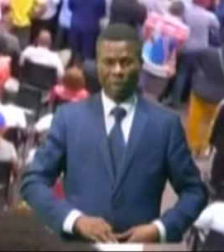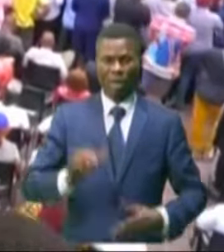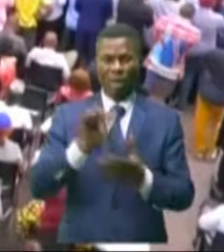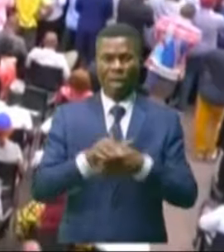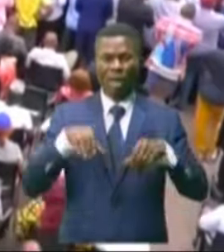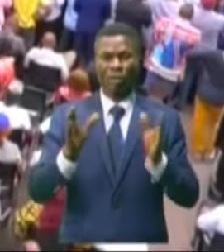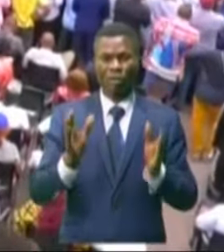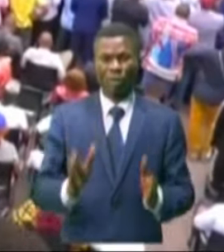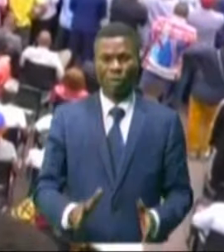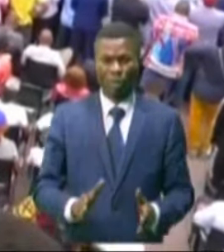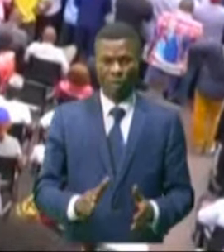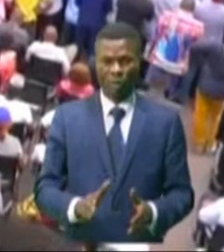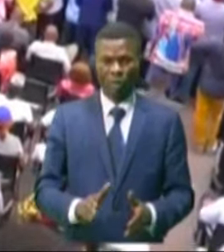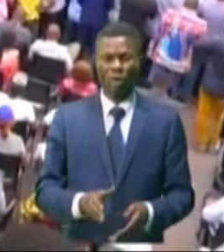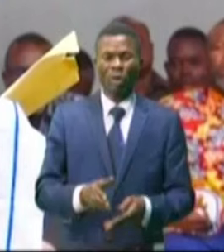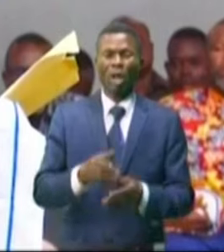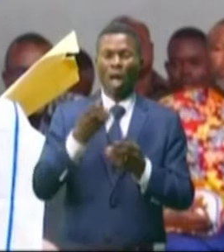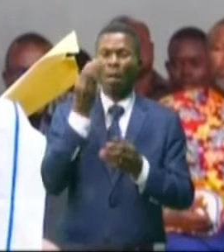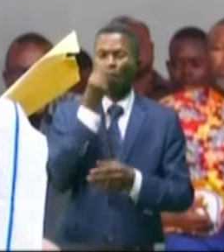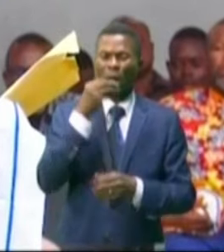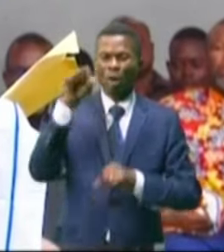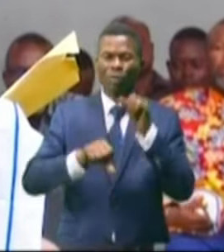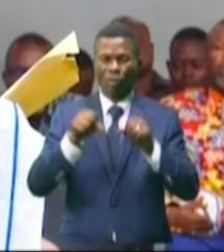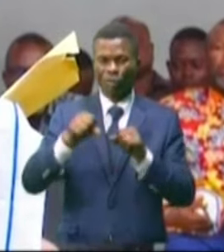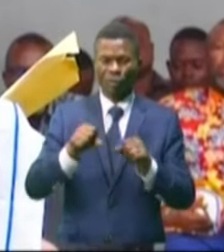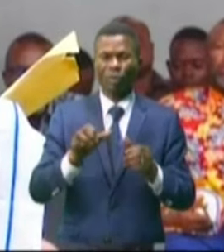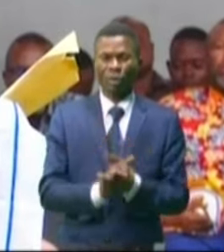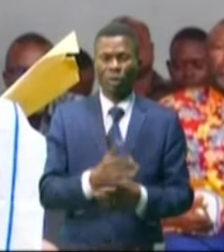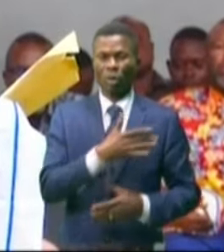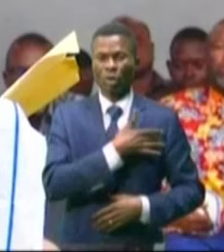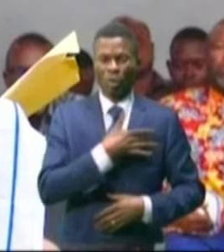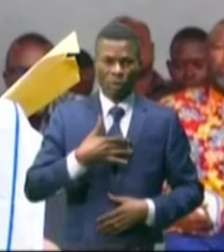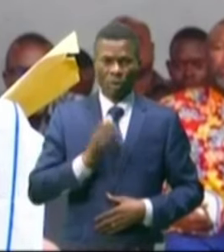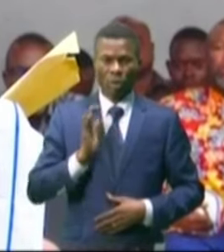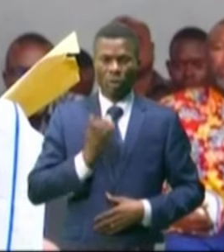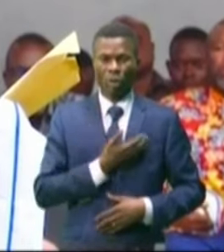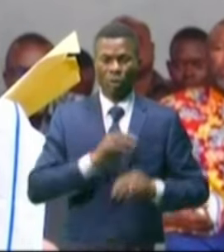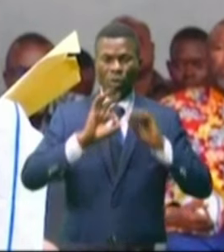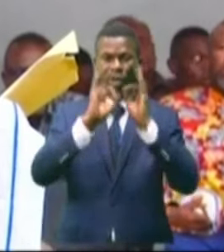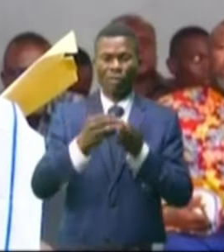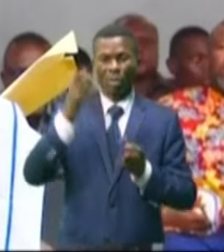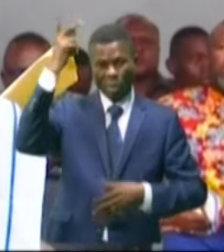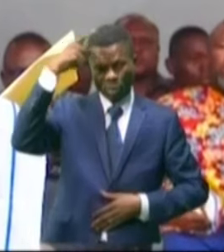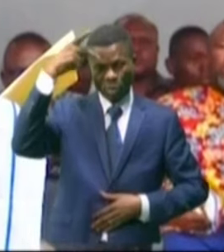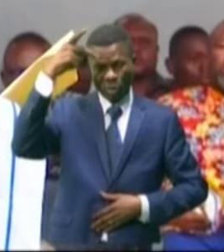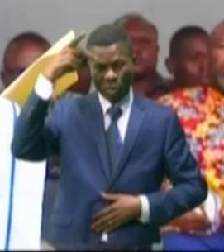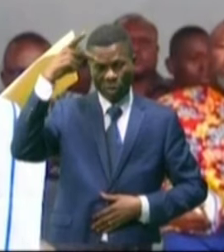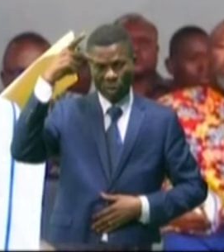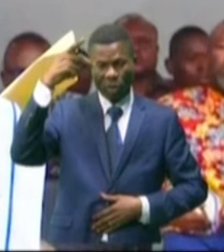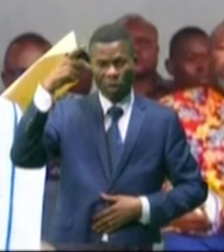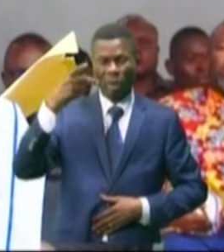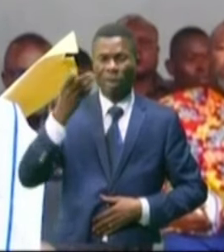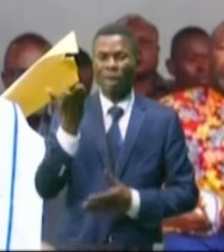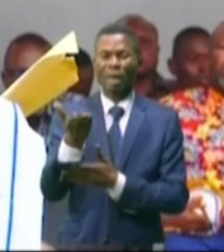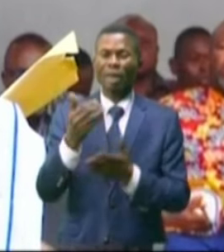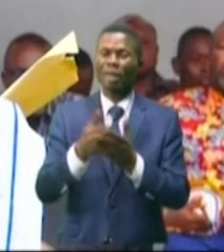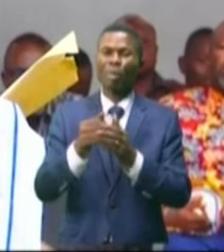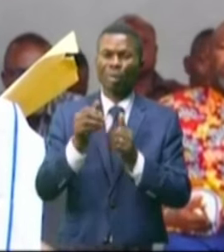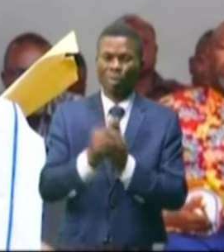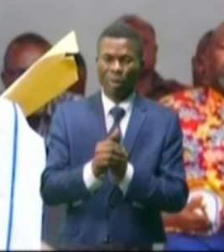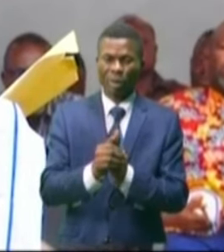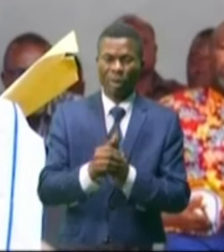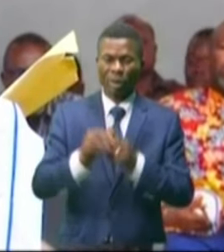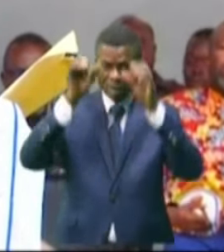congolaise déshonorée par ses contestateurs. Au nom de notre famille politique, veuillez nous excuser, Monsieur